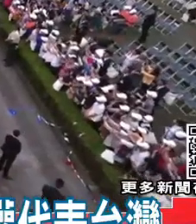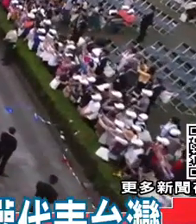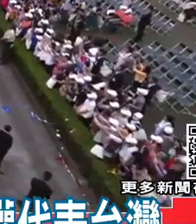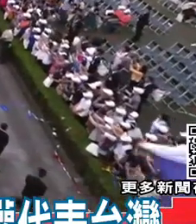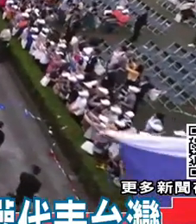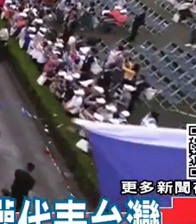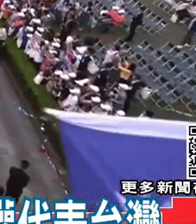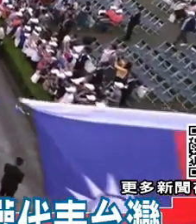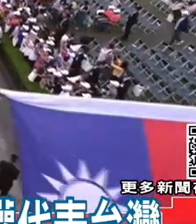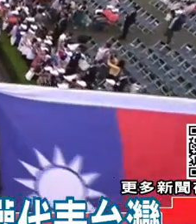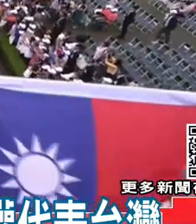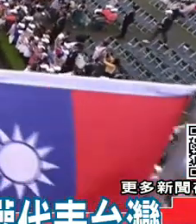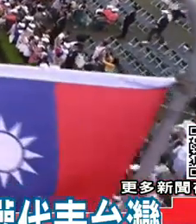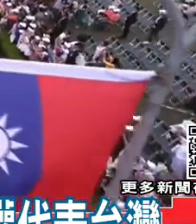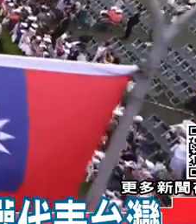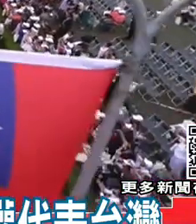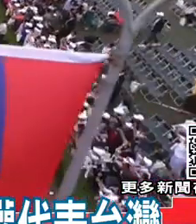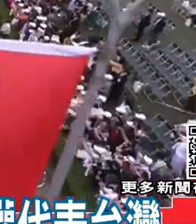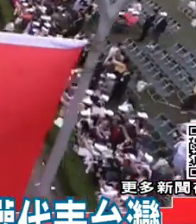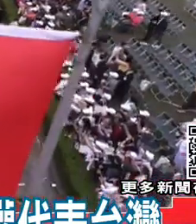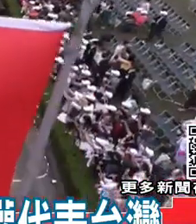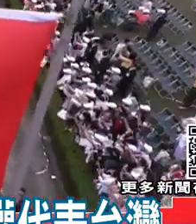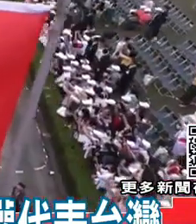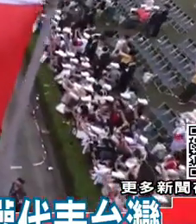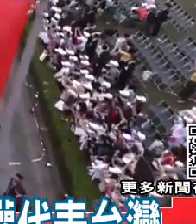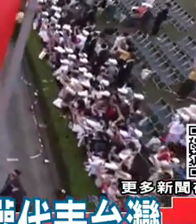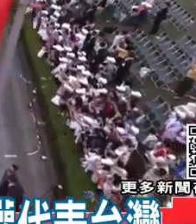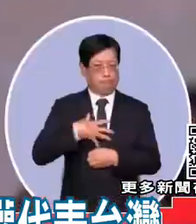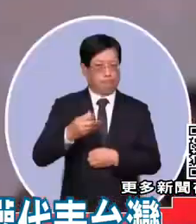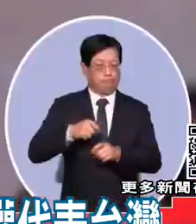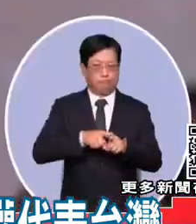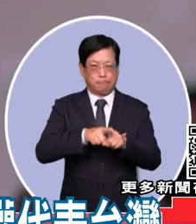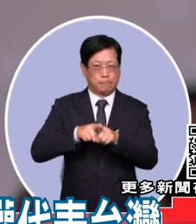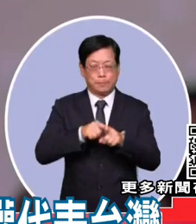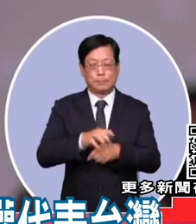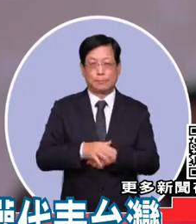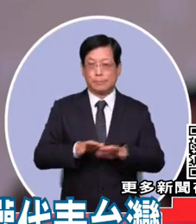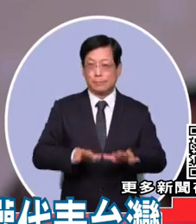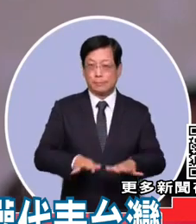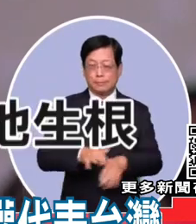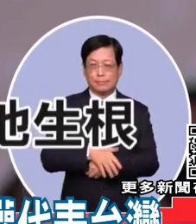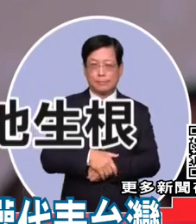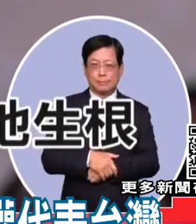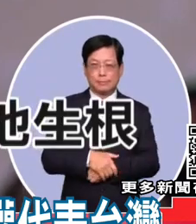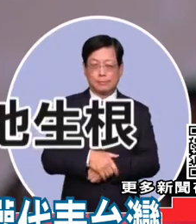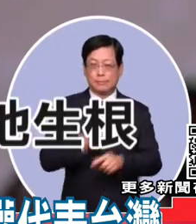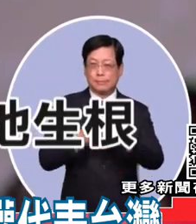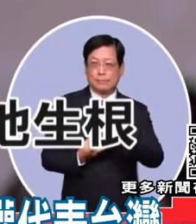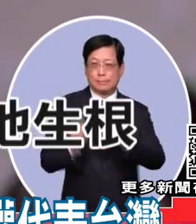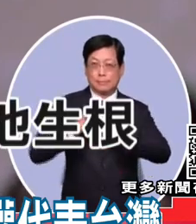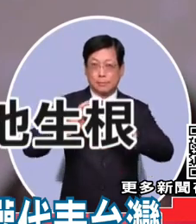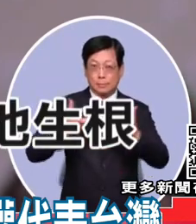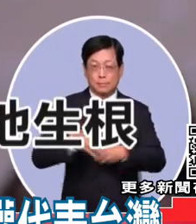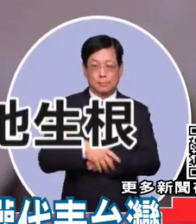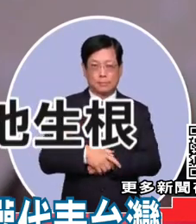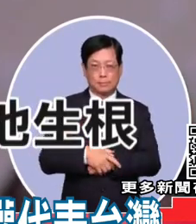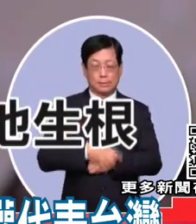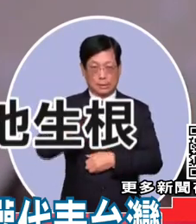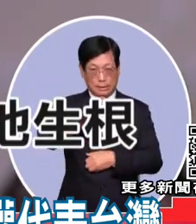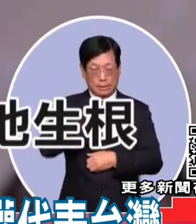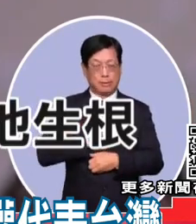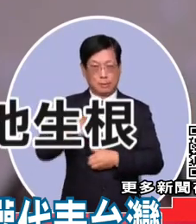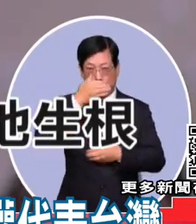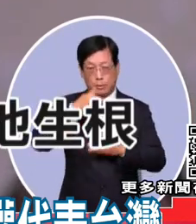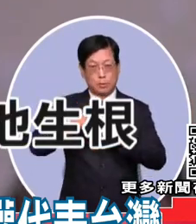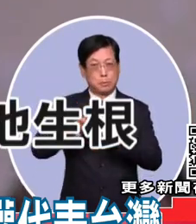总统的国庆文告再次强调两岸互不隶属。 现在中华民国已经在台澎金